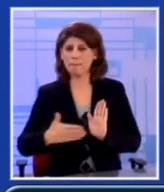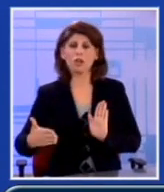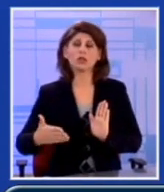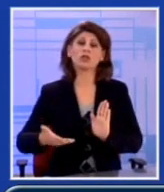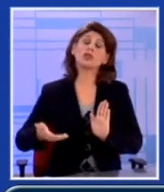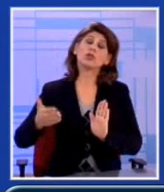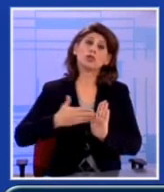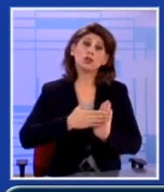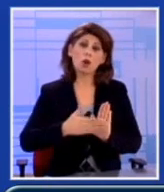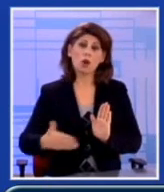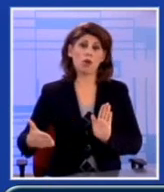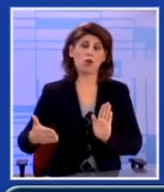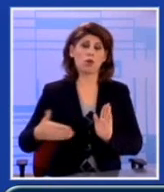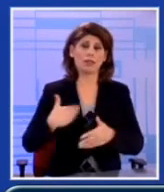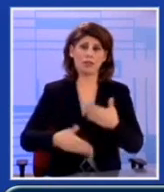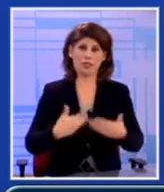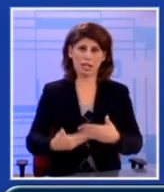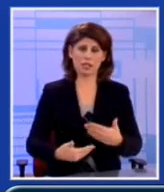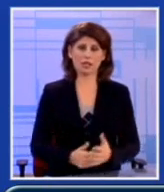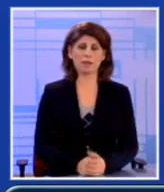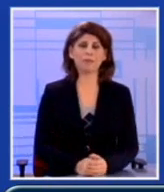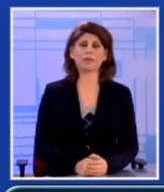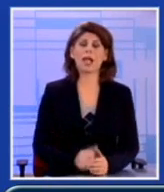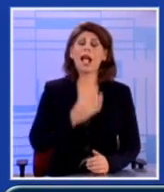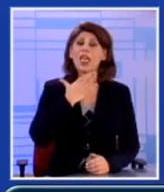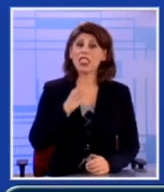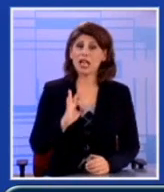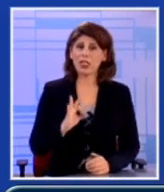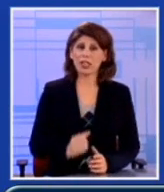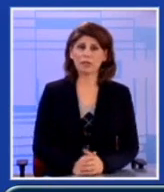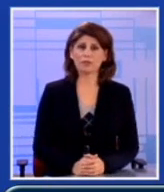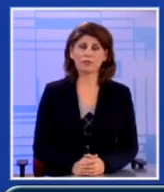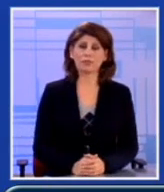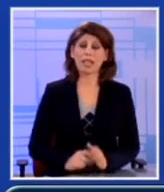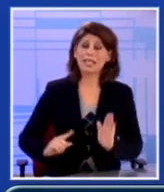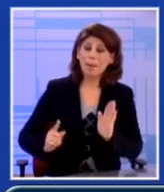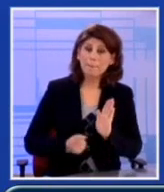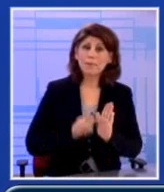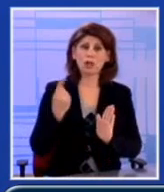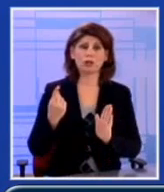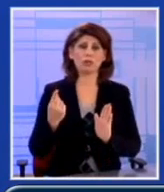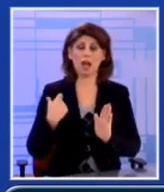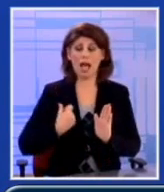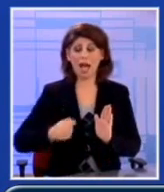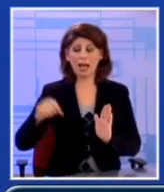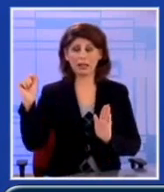όλη την διαδικασία, δηλαδή η για πρώτη φορά